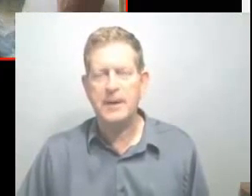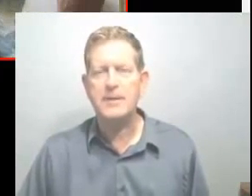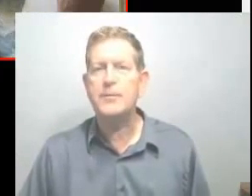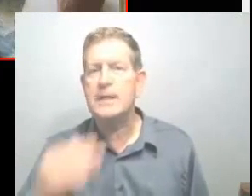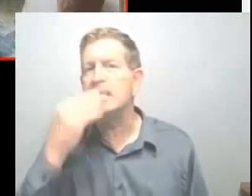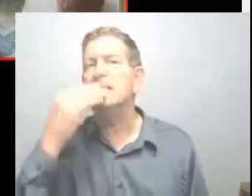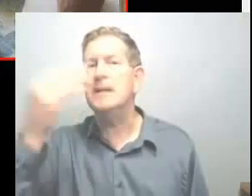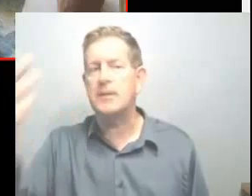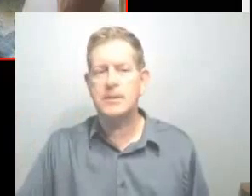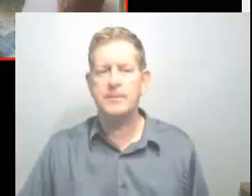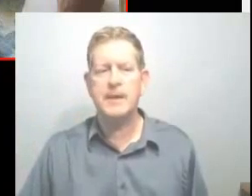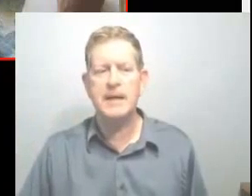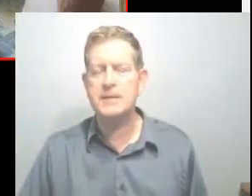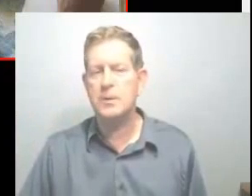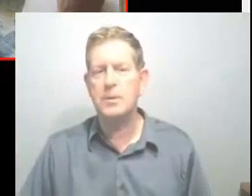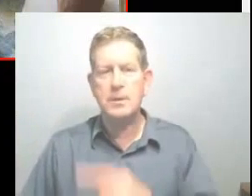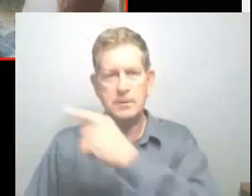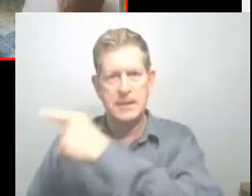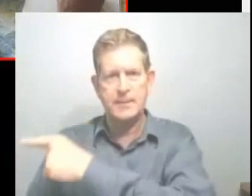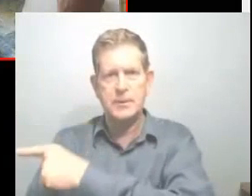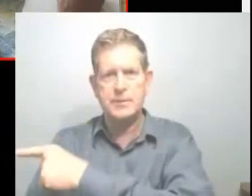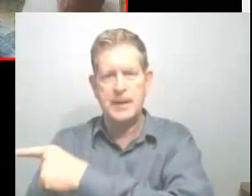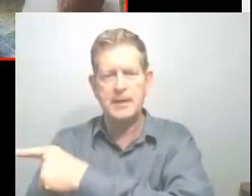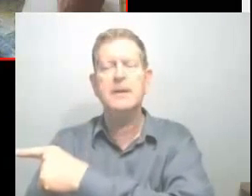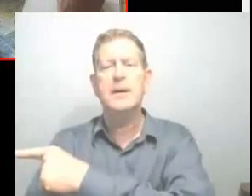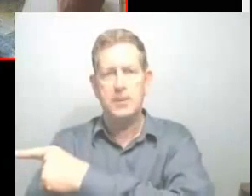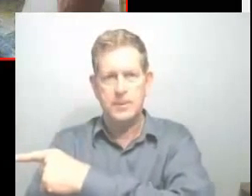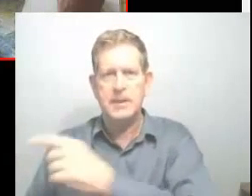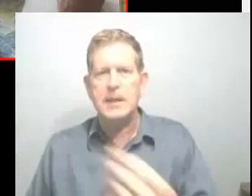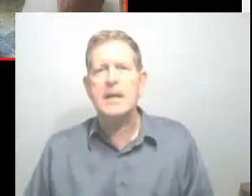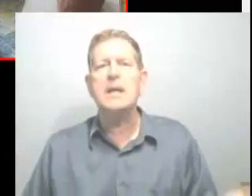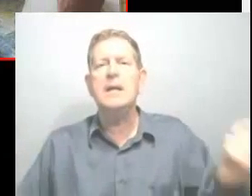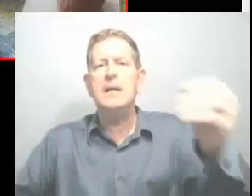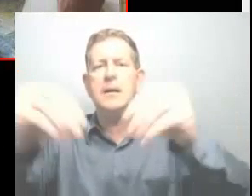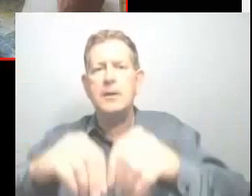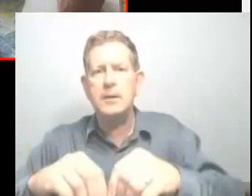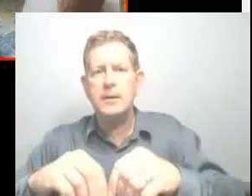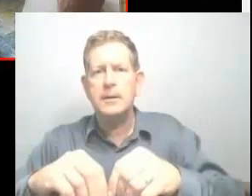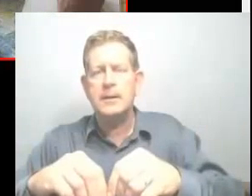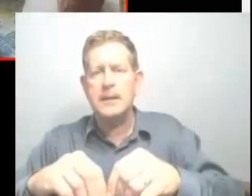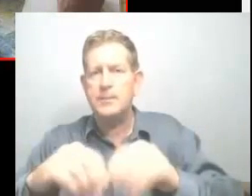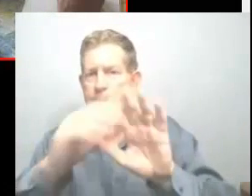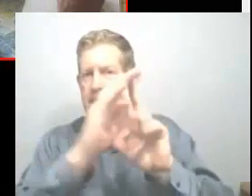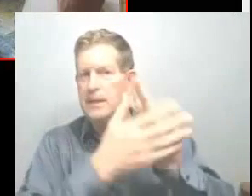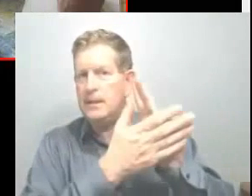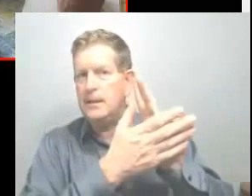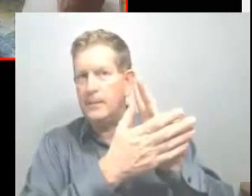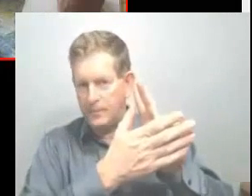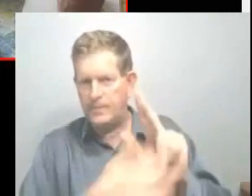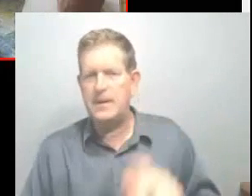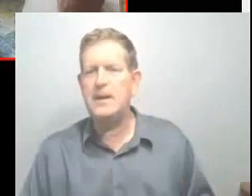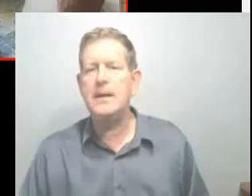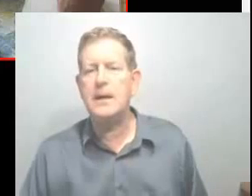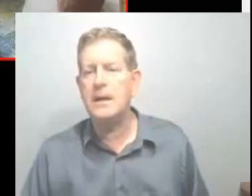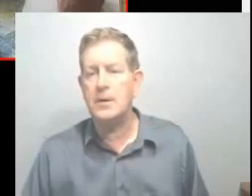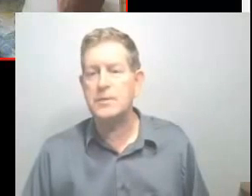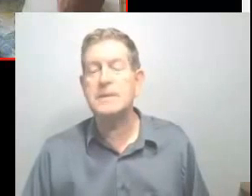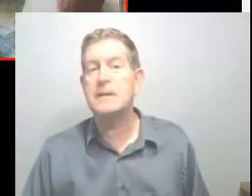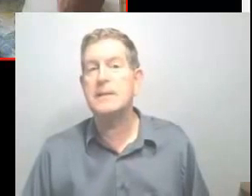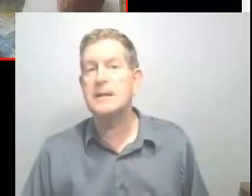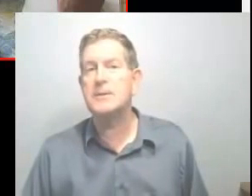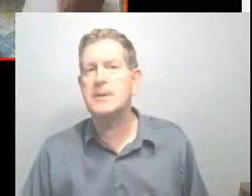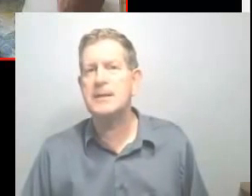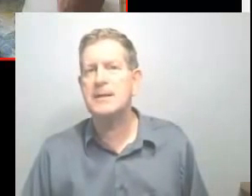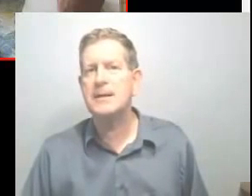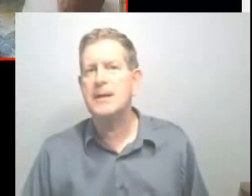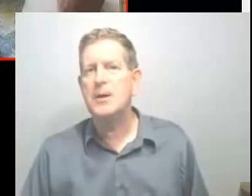à vous de le faire, hein. Vous allez dire cette phrase, donc ça commence par, oui, il, et puis fait, et